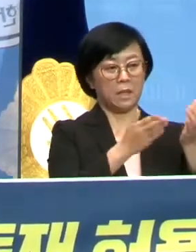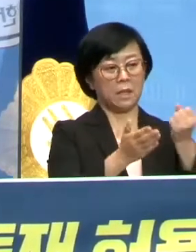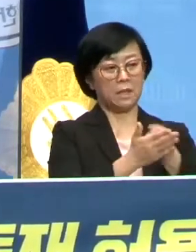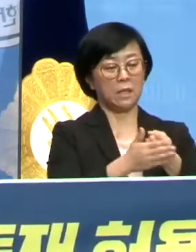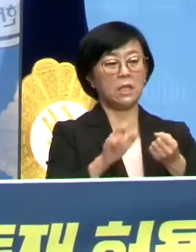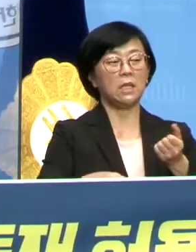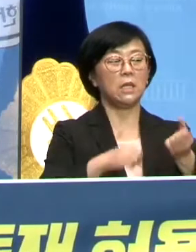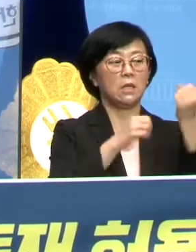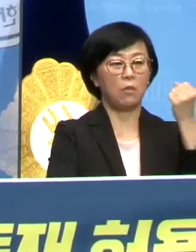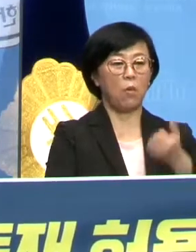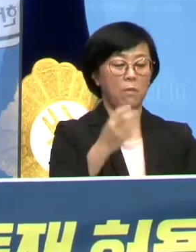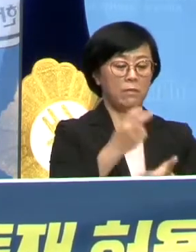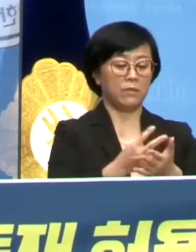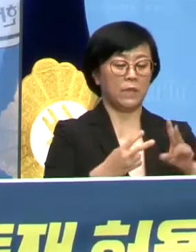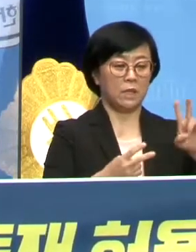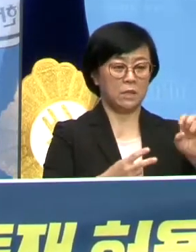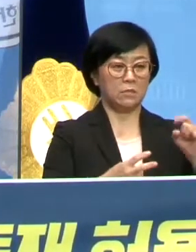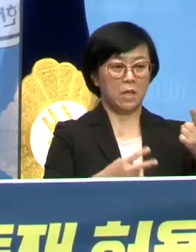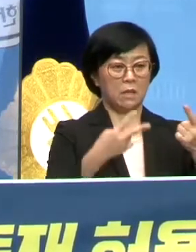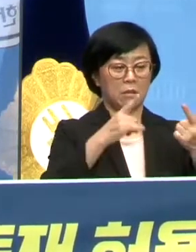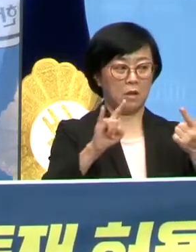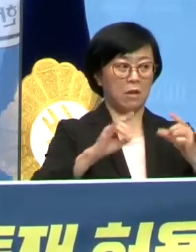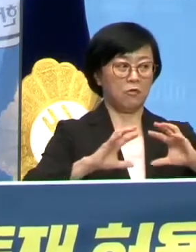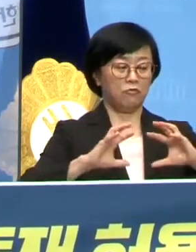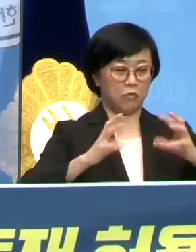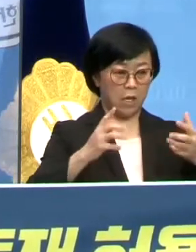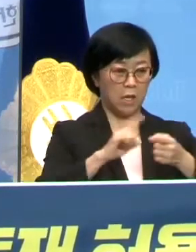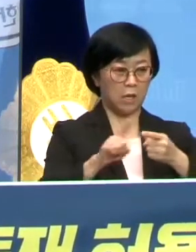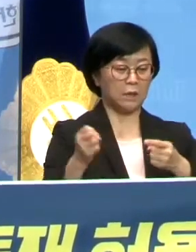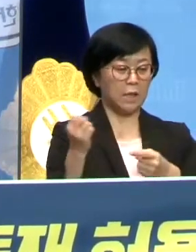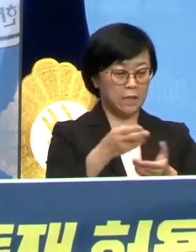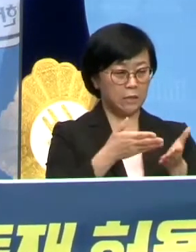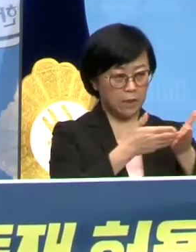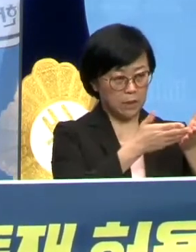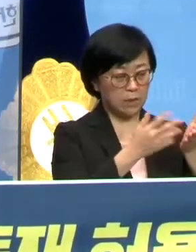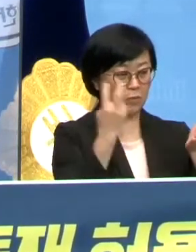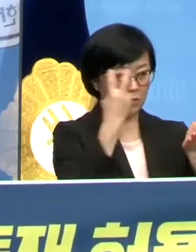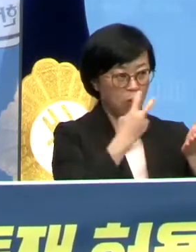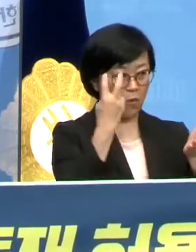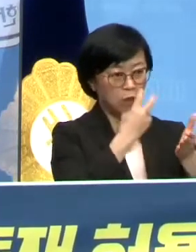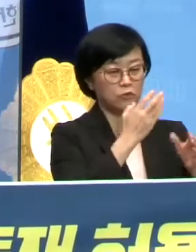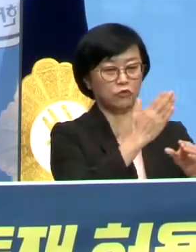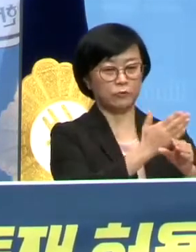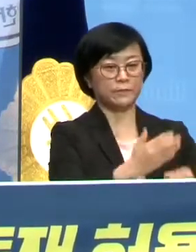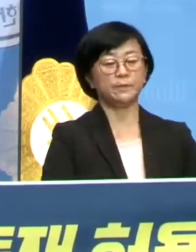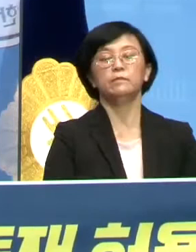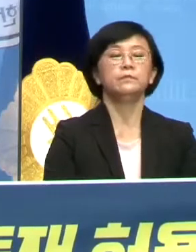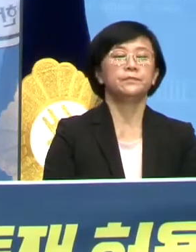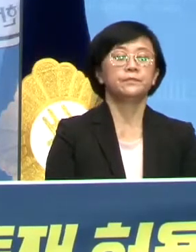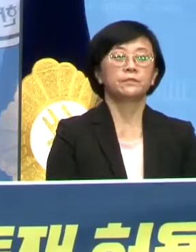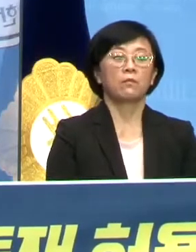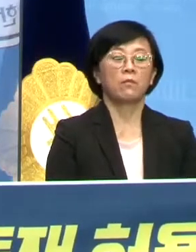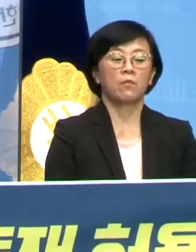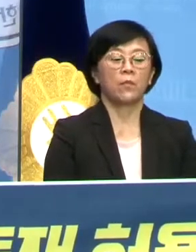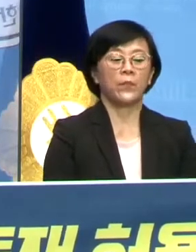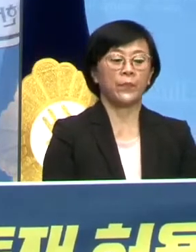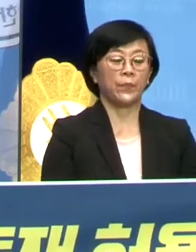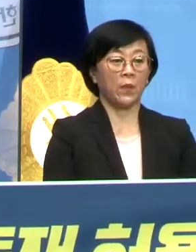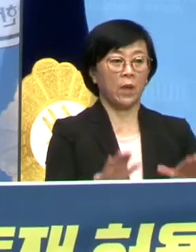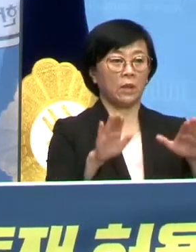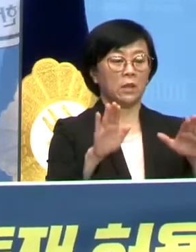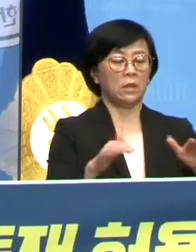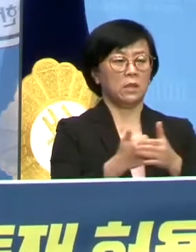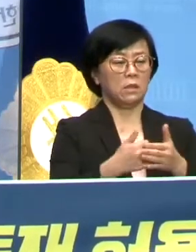기본 법안이 이 시릴 때 국회에 또다시 발휘되어 심의를 앞두고 있는 것입니다 잘 아시다시피 있어